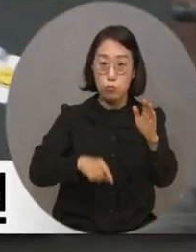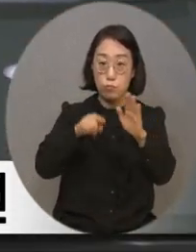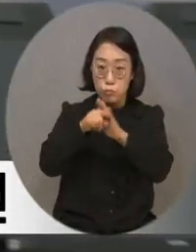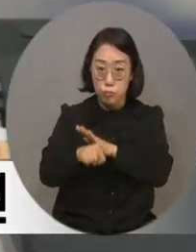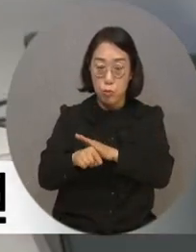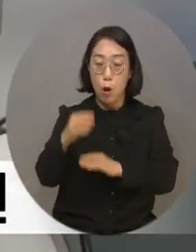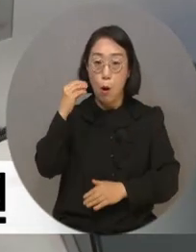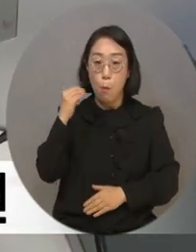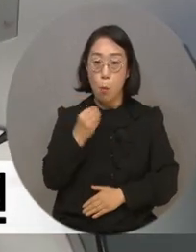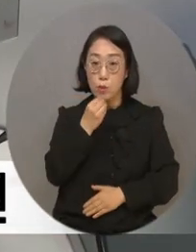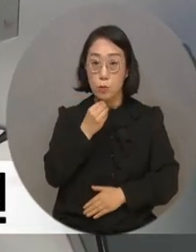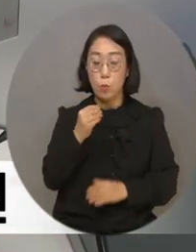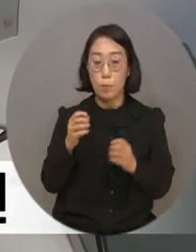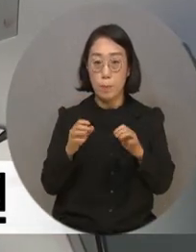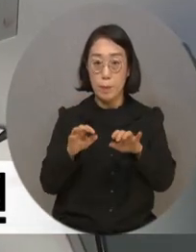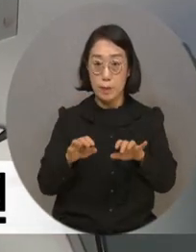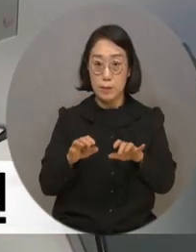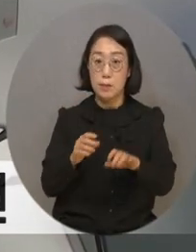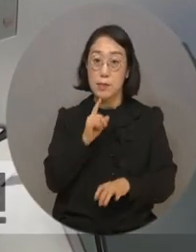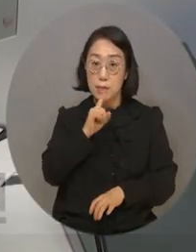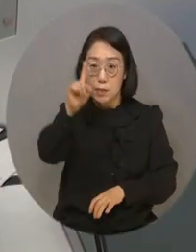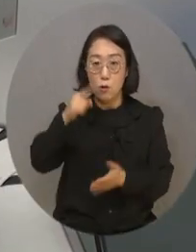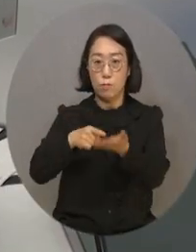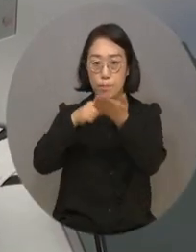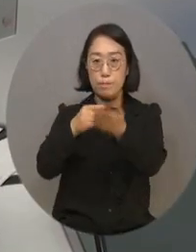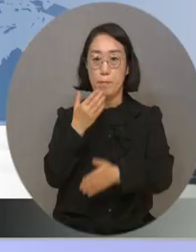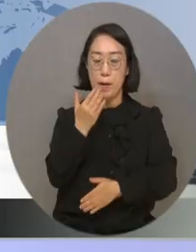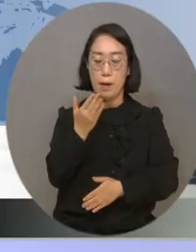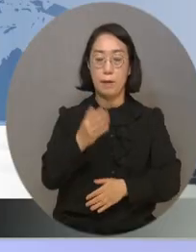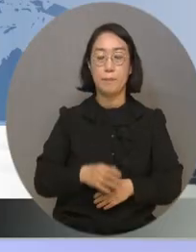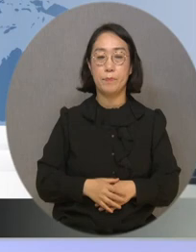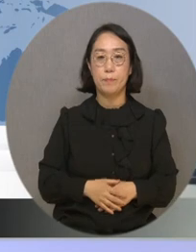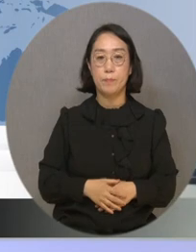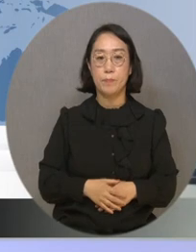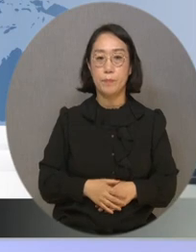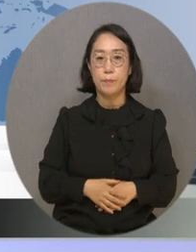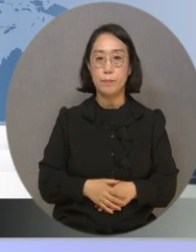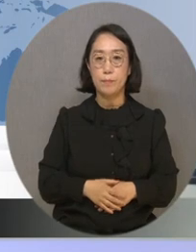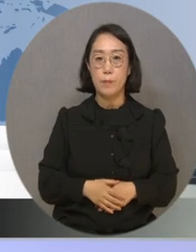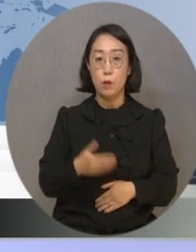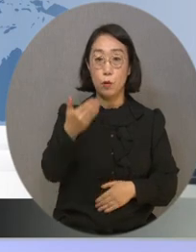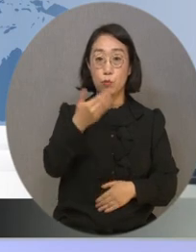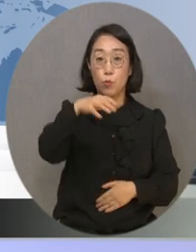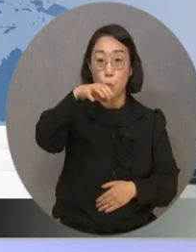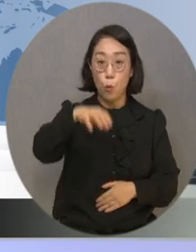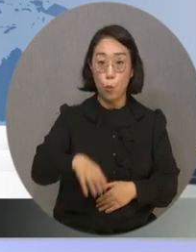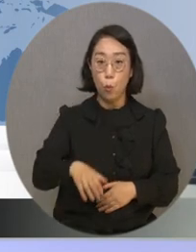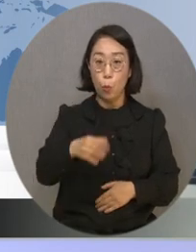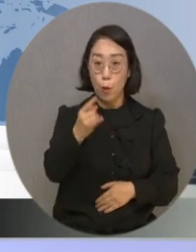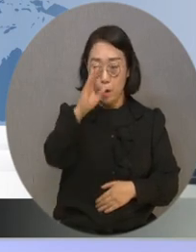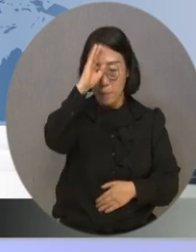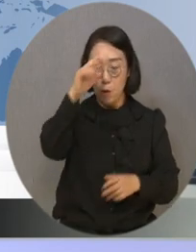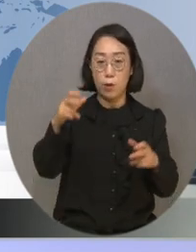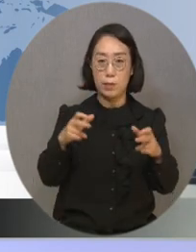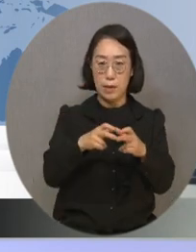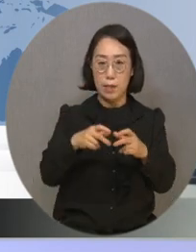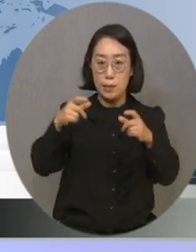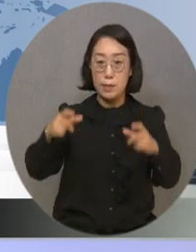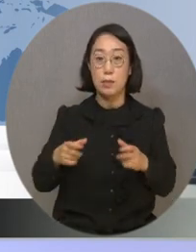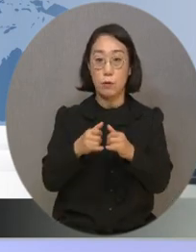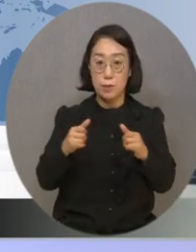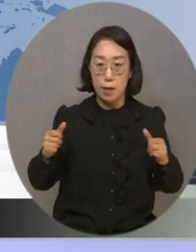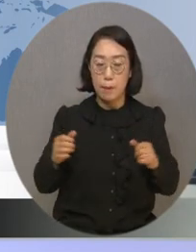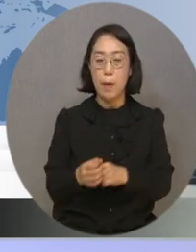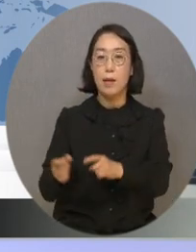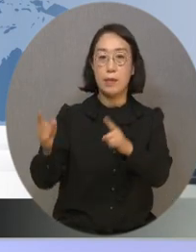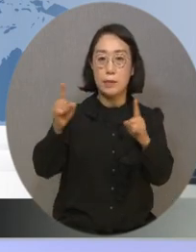방문하거나 복지로 홈페이지를 통해 신청할 수 있습니다. 서울 구로구에 뇌병변 장애인과 지역 주민들의